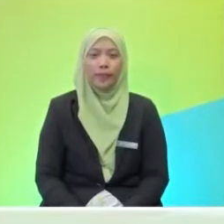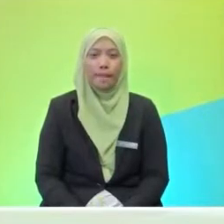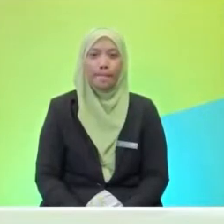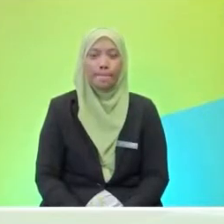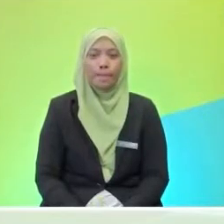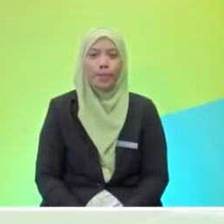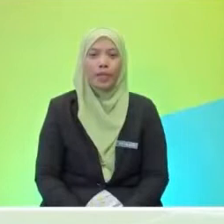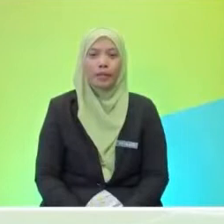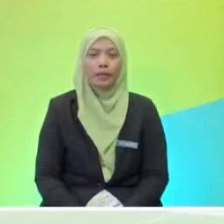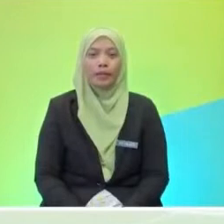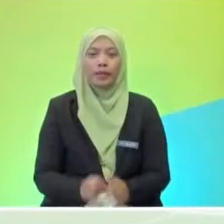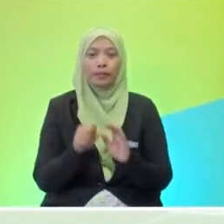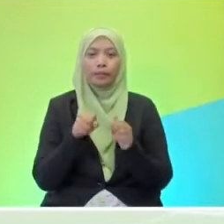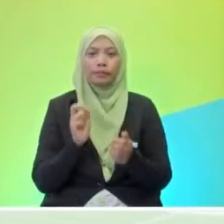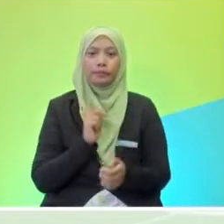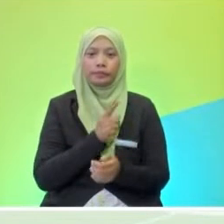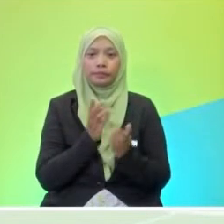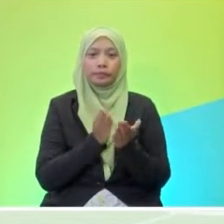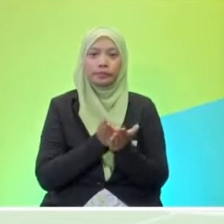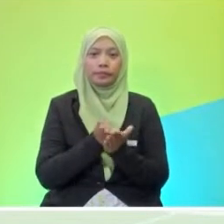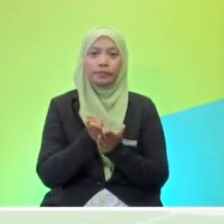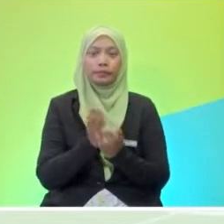boleh kita teruskan anak-anak